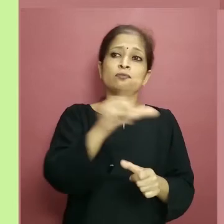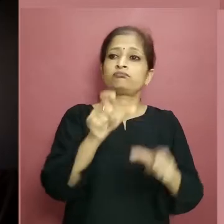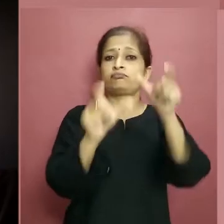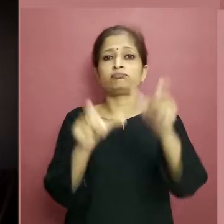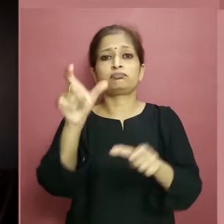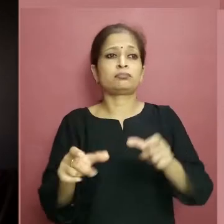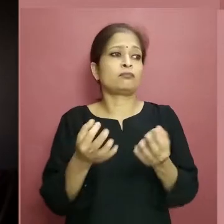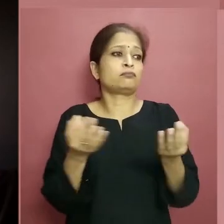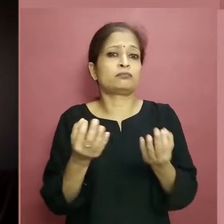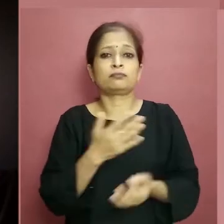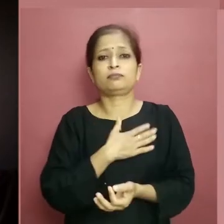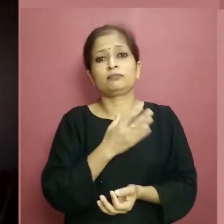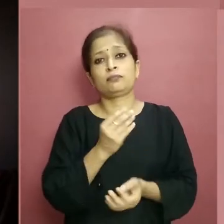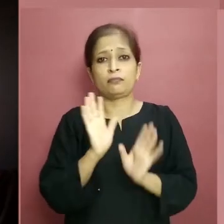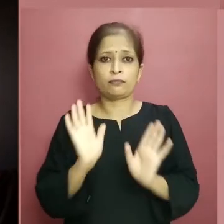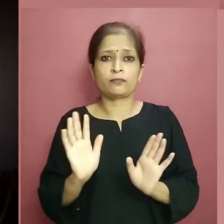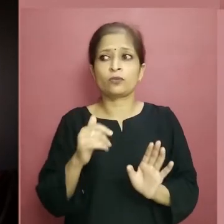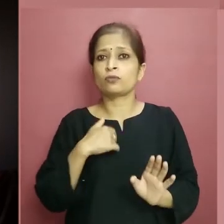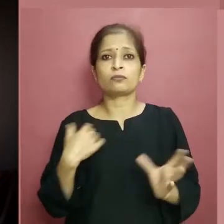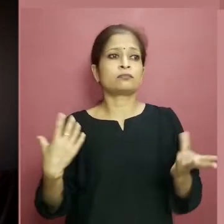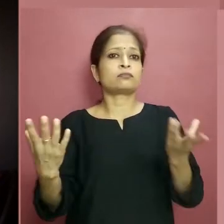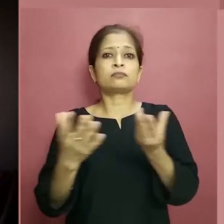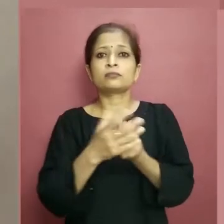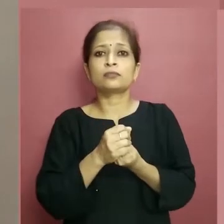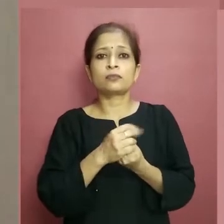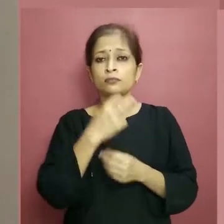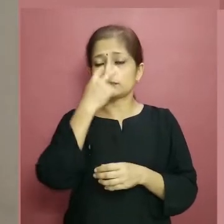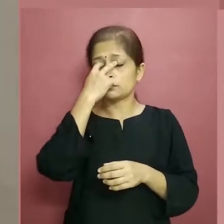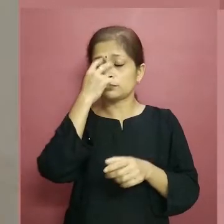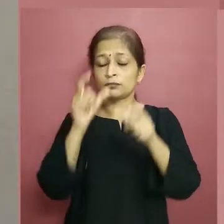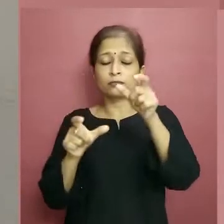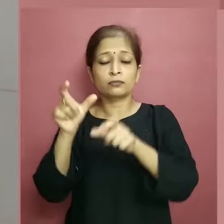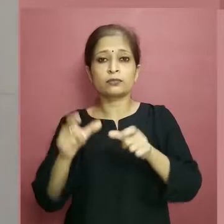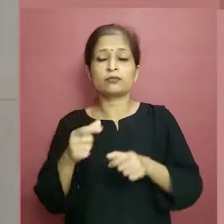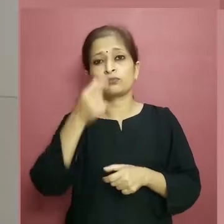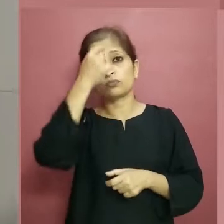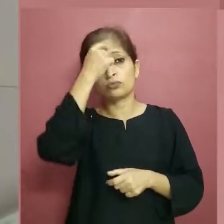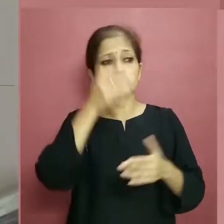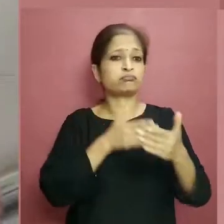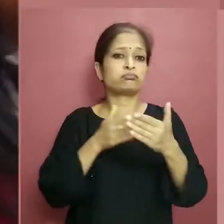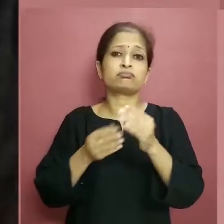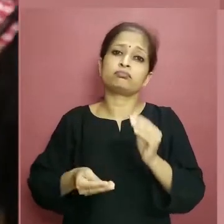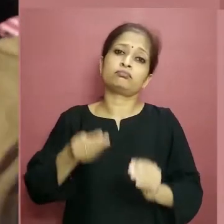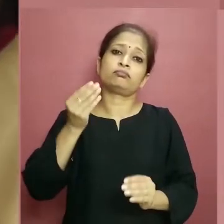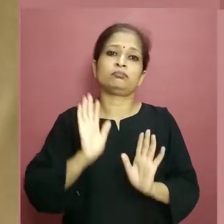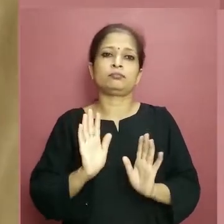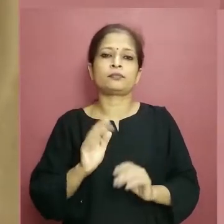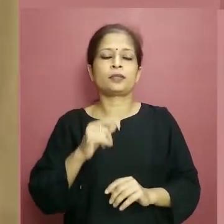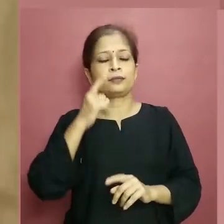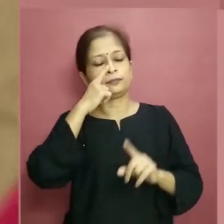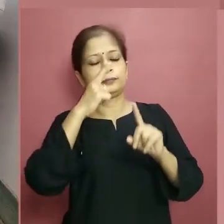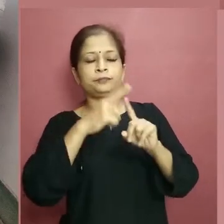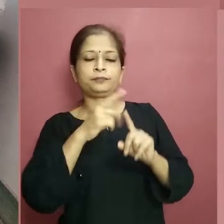है। आज एक डर के साए में जी रहा है हर इंसान। और हम जैसे दृष्टिबाधितों के लिए तो चुनौतियां अब और ज्यादा बढ़